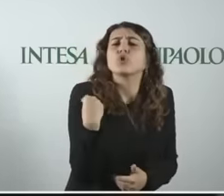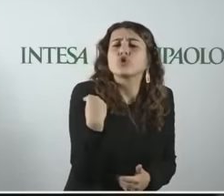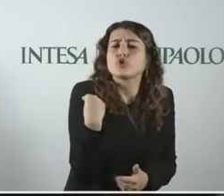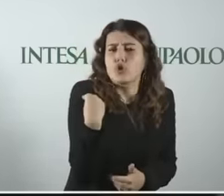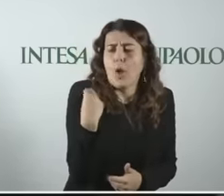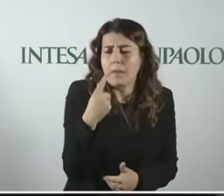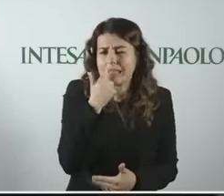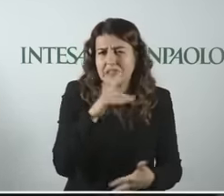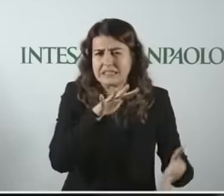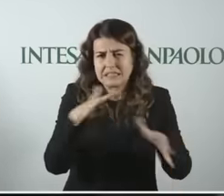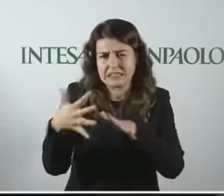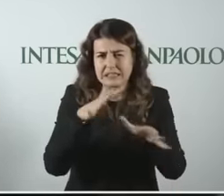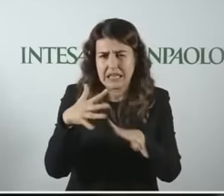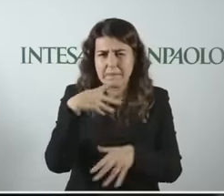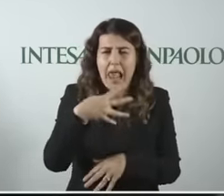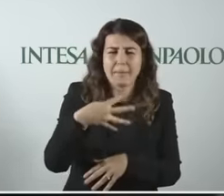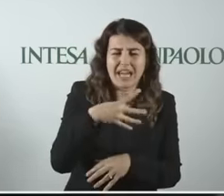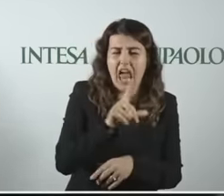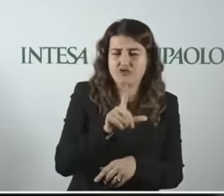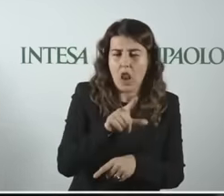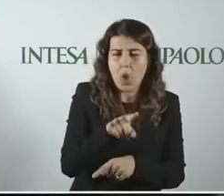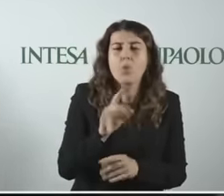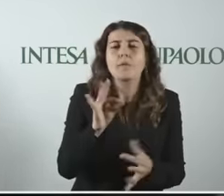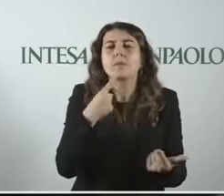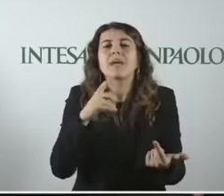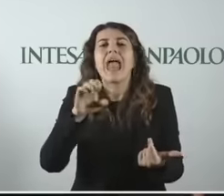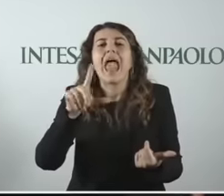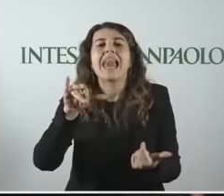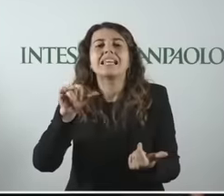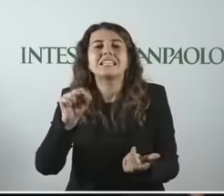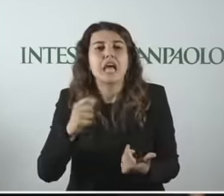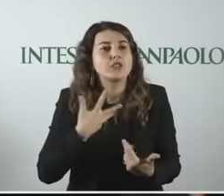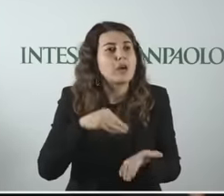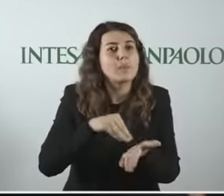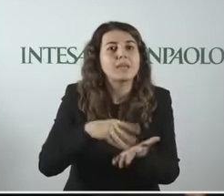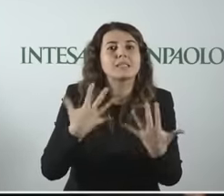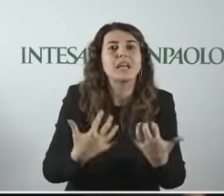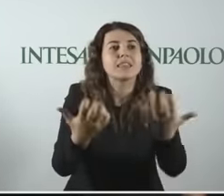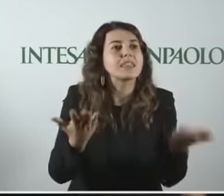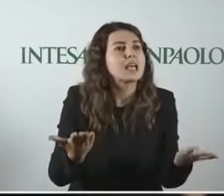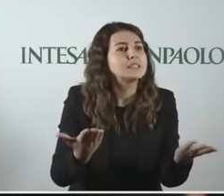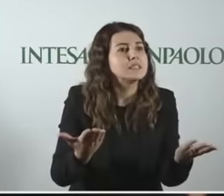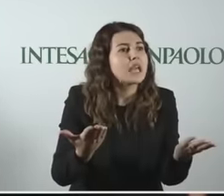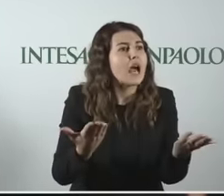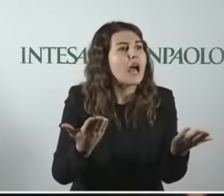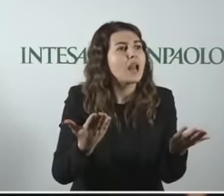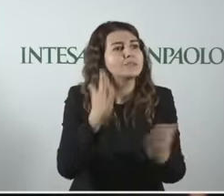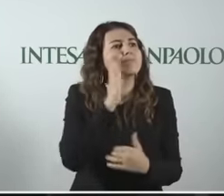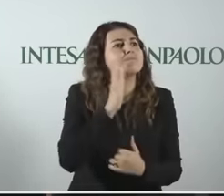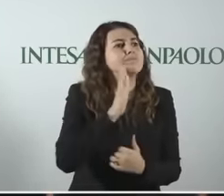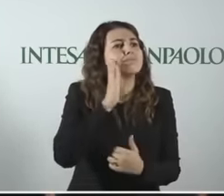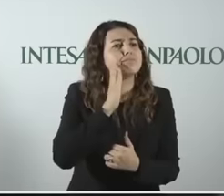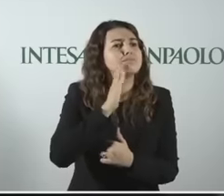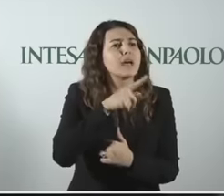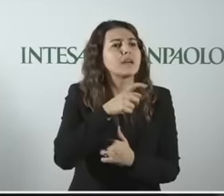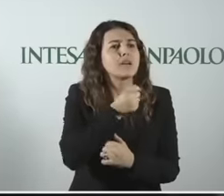analoga a quelle di Mariangelo e Luca di Elisa che è in sala e adesso io anzi chiederei gentilmente